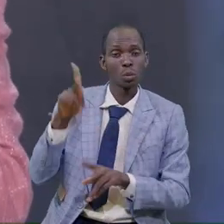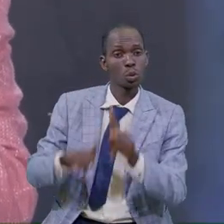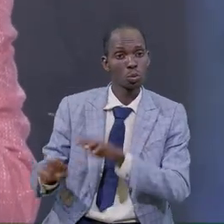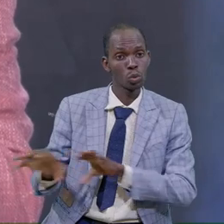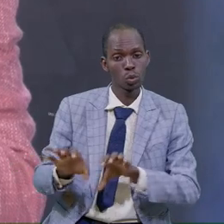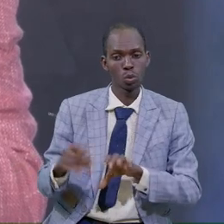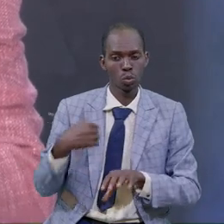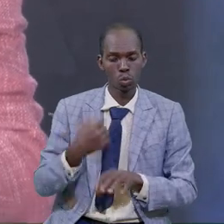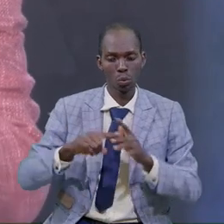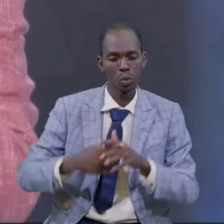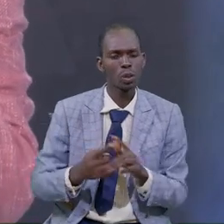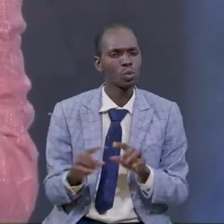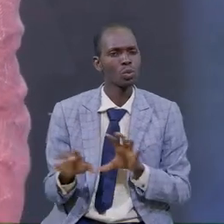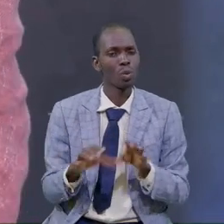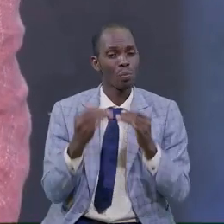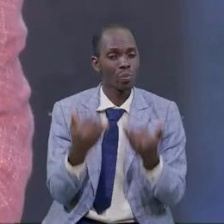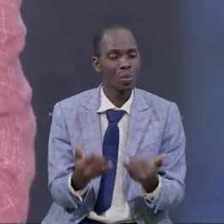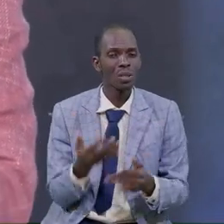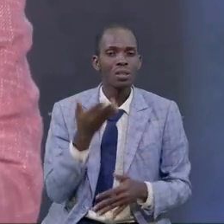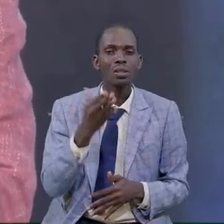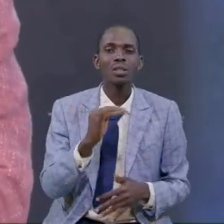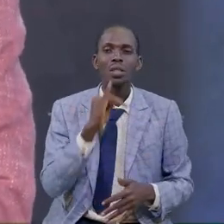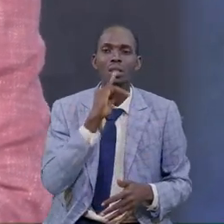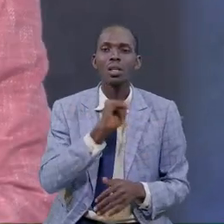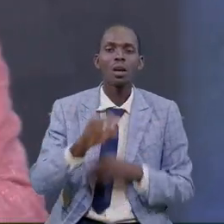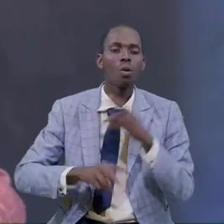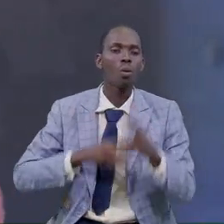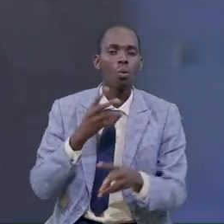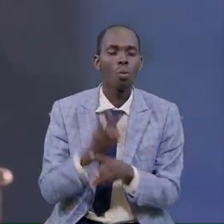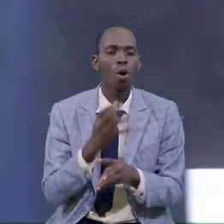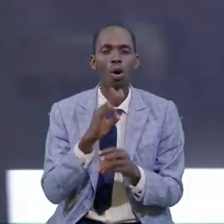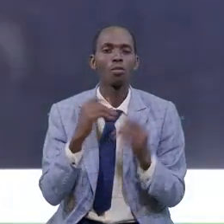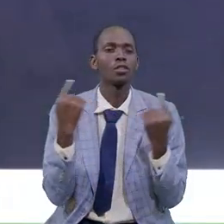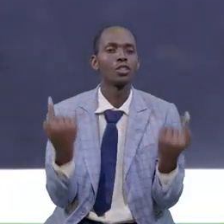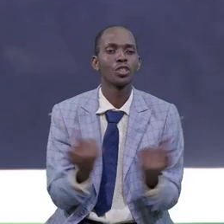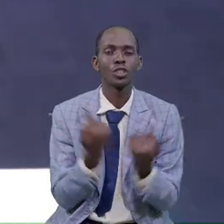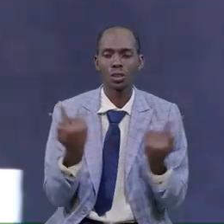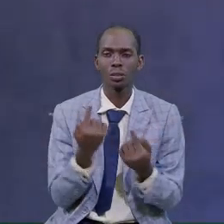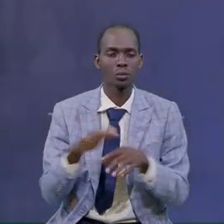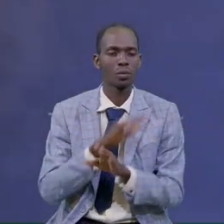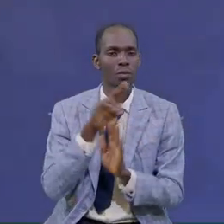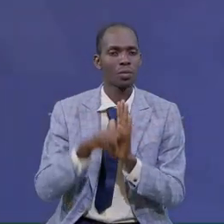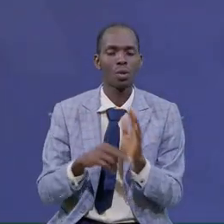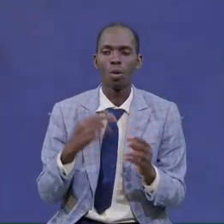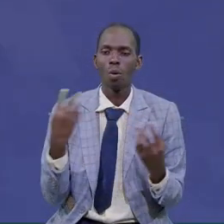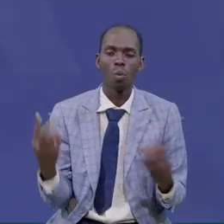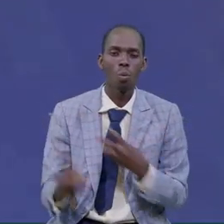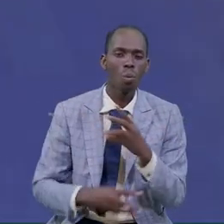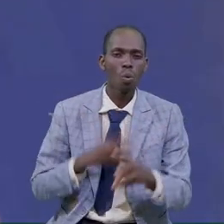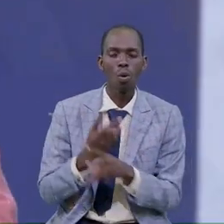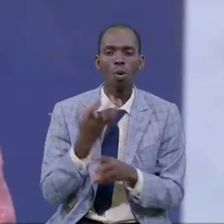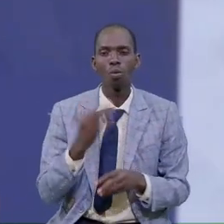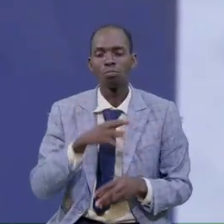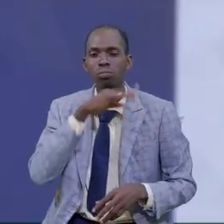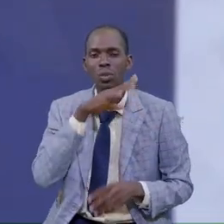il y a un monde de crime, un monde de péché, un monde de transgression, un monde de